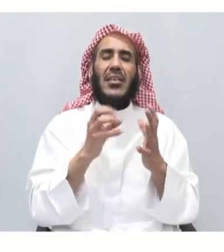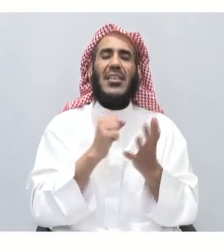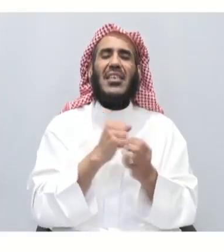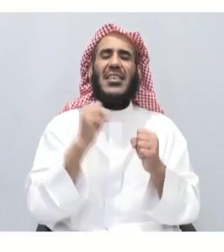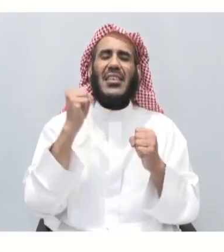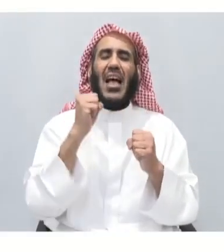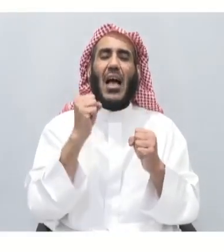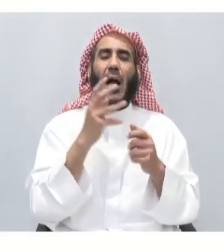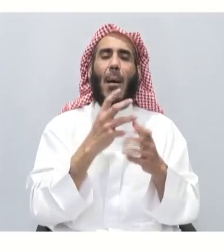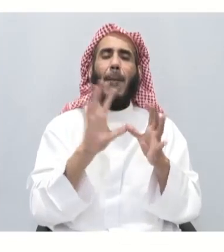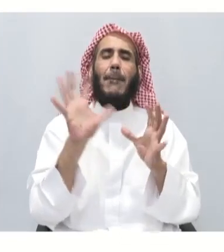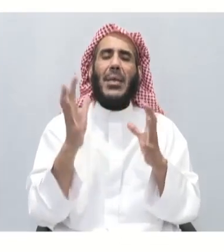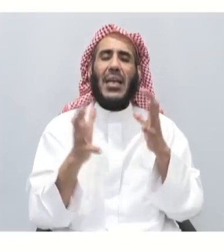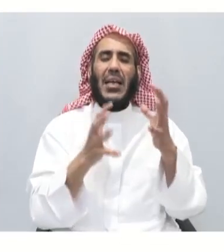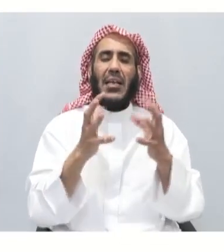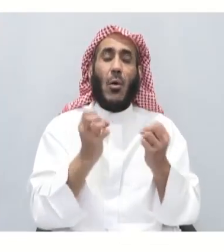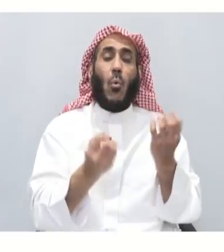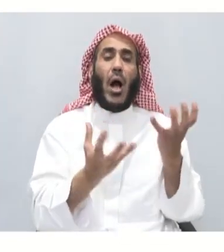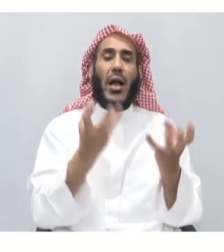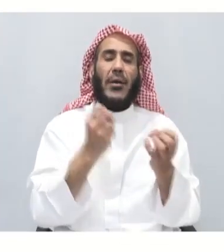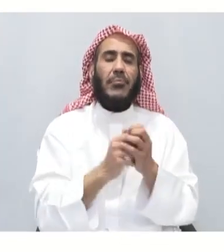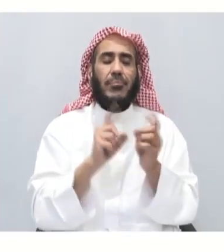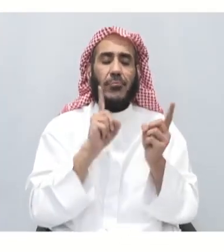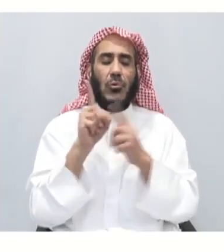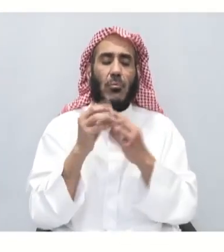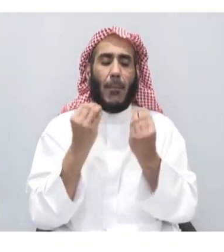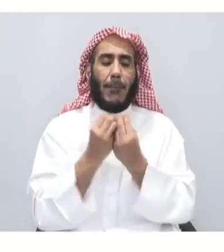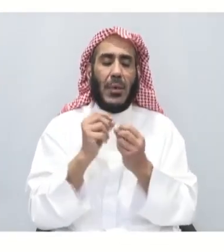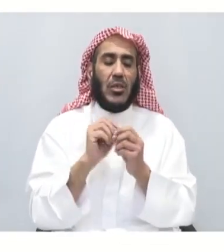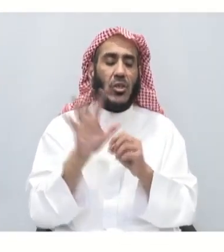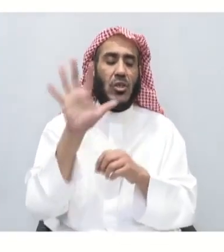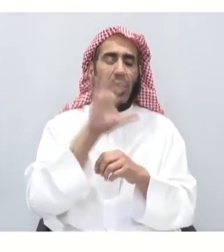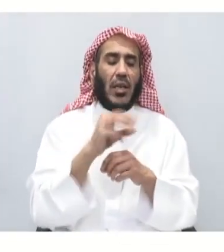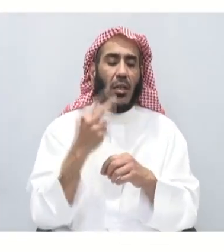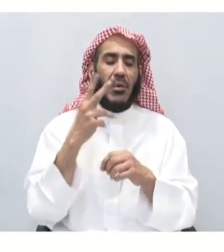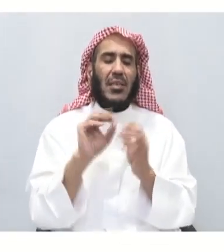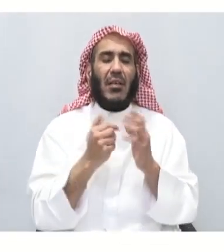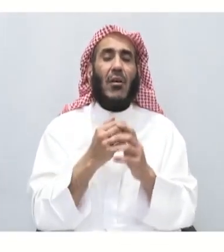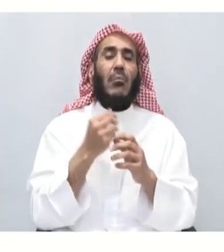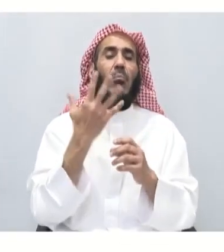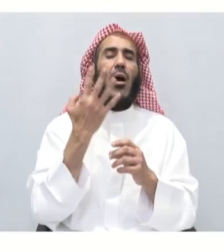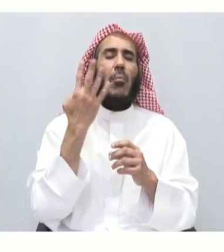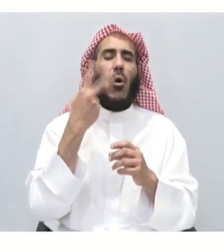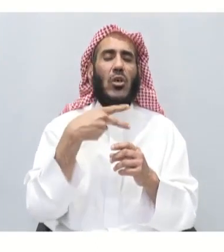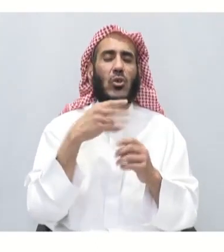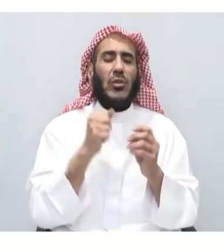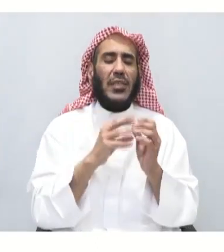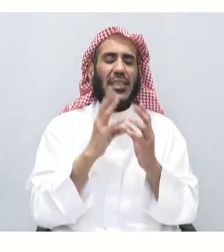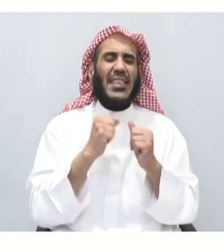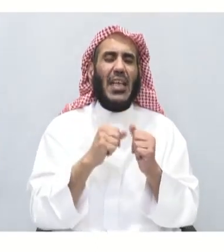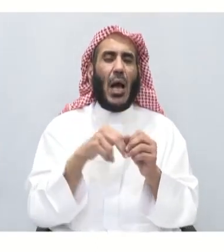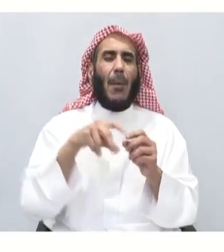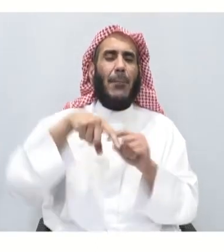ميكانيكيه وحراريه شاهدوا معي شكل ثمانيه صفحه 24 عندما تنقبض عضله